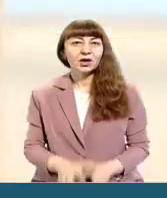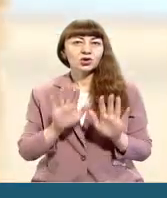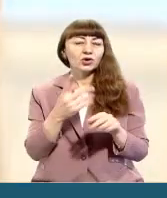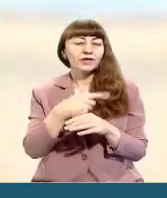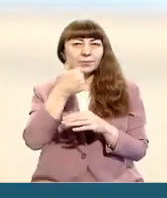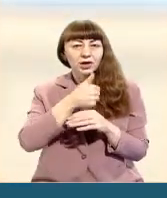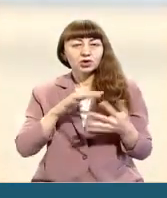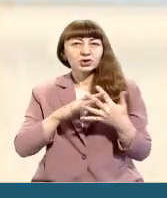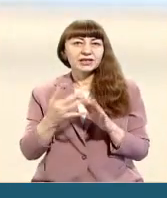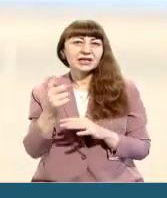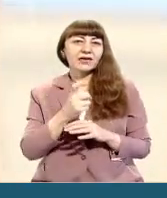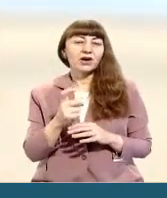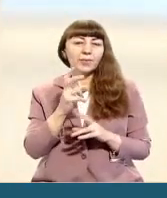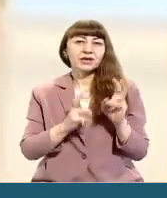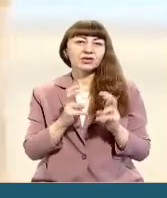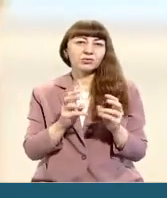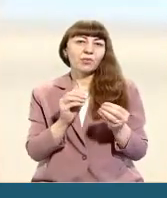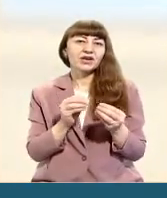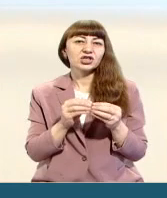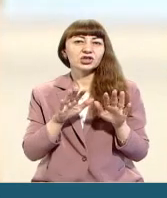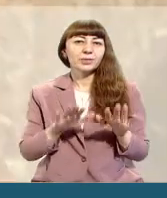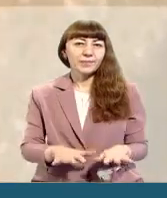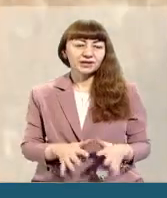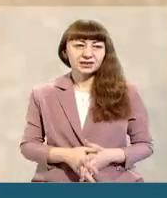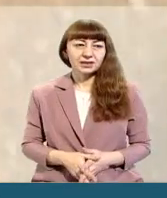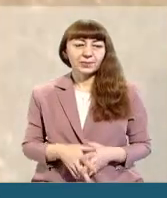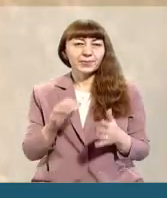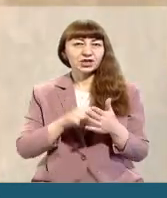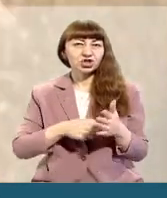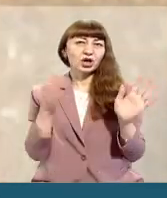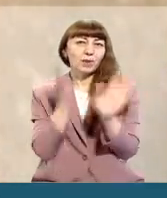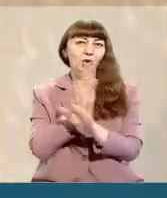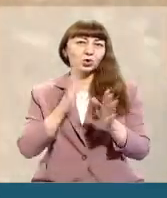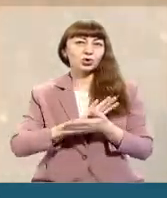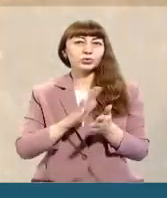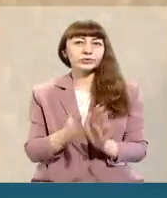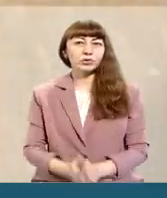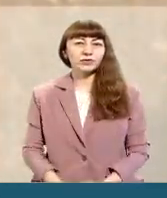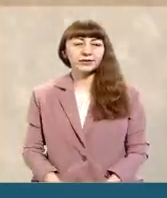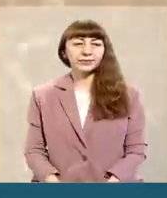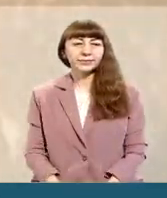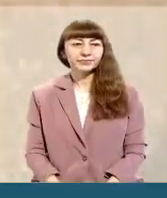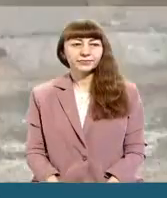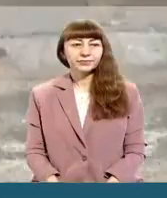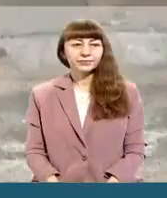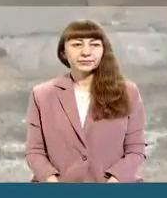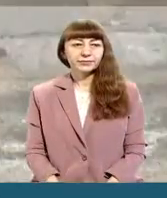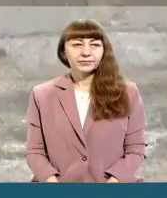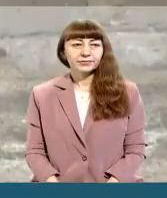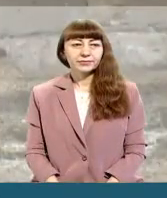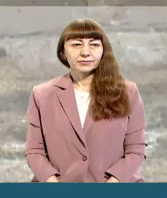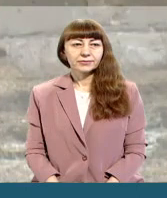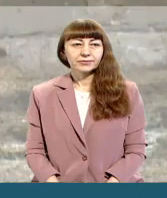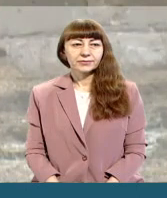ауа райы салдарынан орақ науқанының уақытылы жүргізілмеуі себеп болды. Бұл аграрлы өнір үшін елеулі шығын болғаны